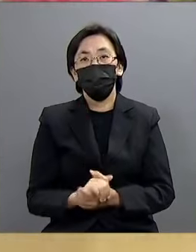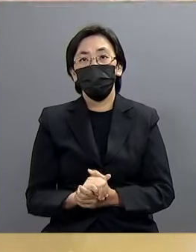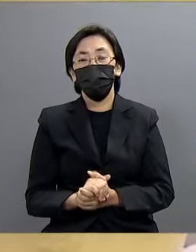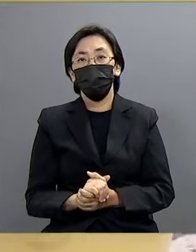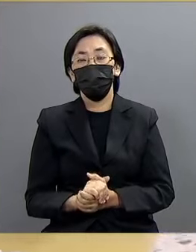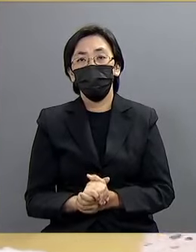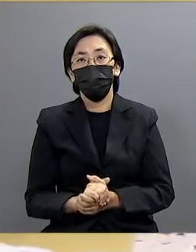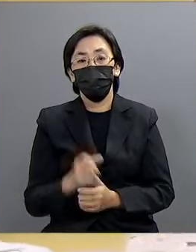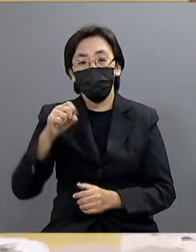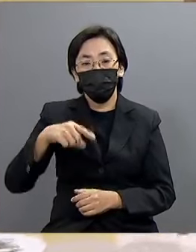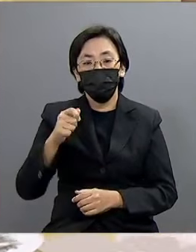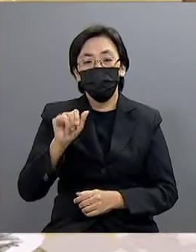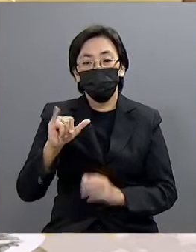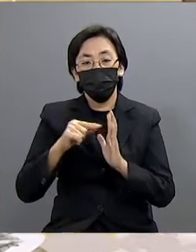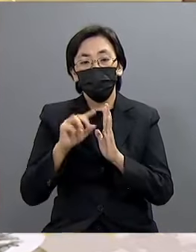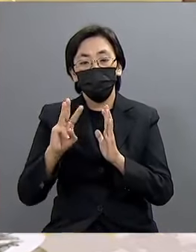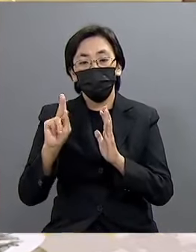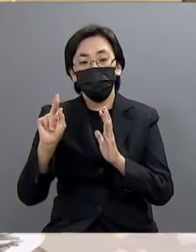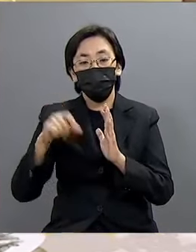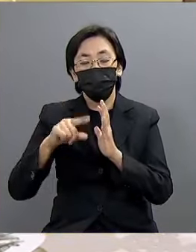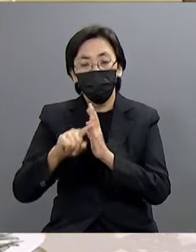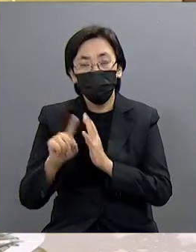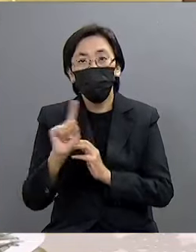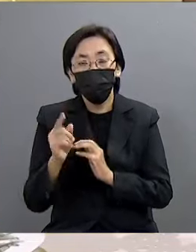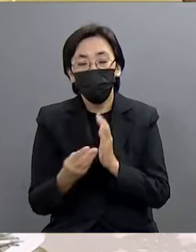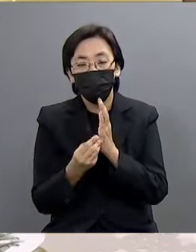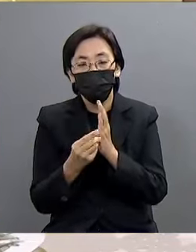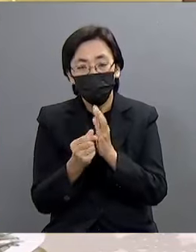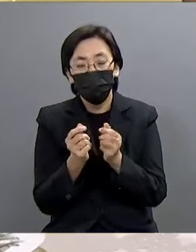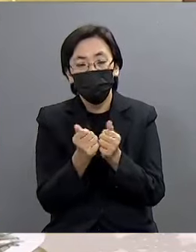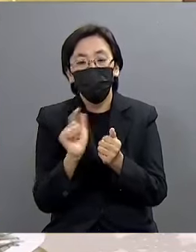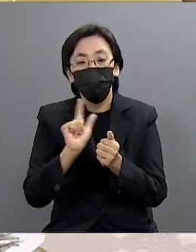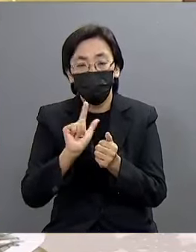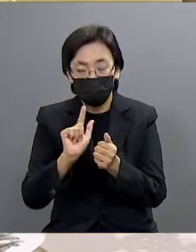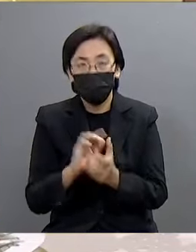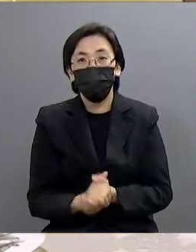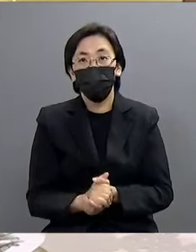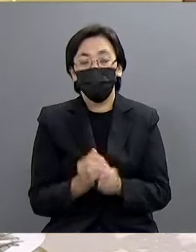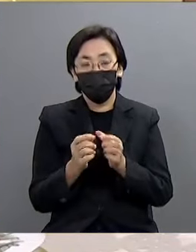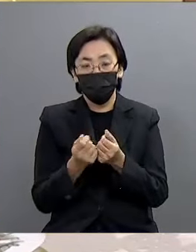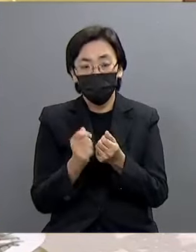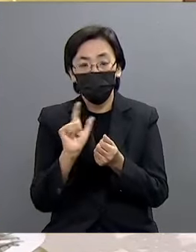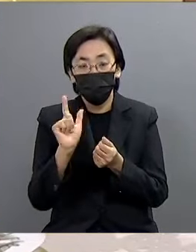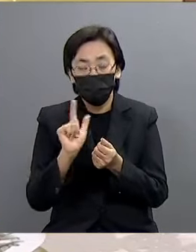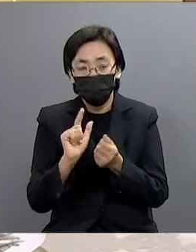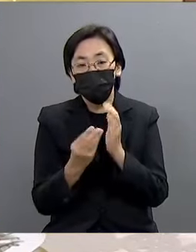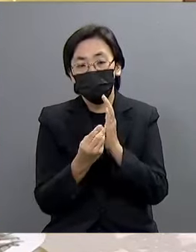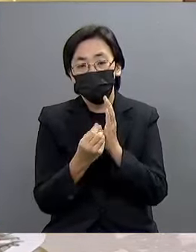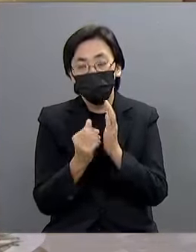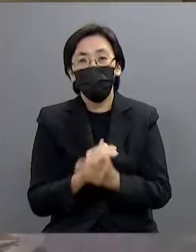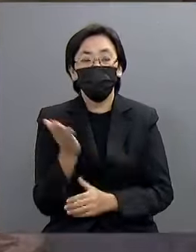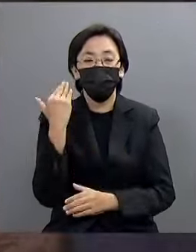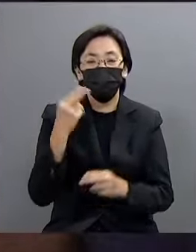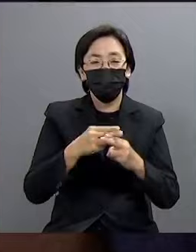จะรู้กันว่าเขาทำมาจากไขถั่วเหลืองเป็นน้ำมันของถั่วเหลืองมันมาจากธรรมชาติเพราะว่าแต่ก่อนเราอาจจะใช้พาราฟินใช่ไหมคะแต่ว่ามัน